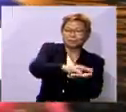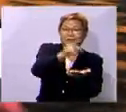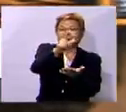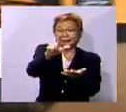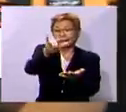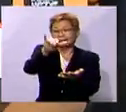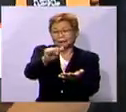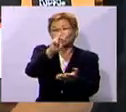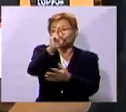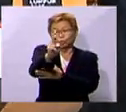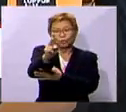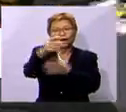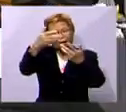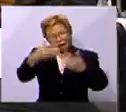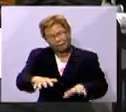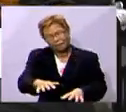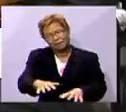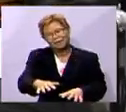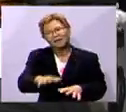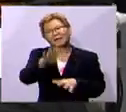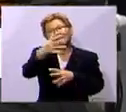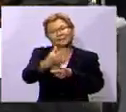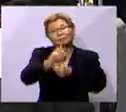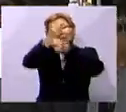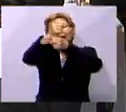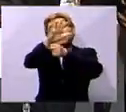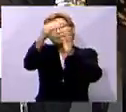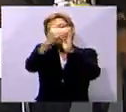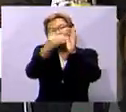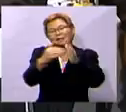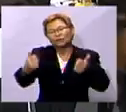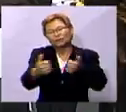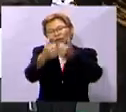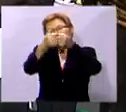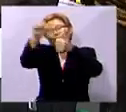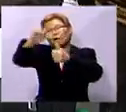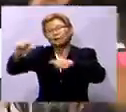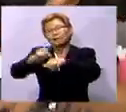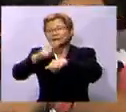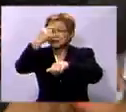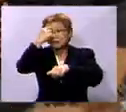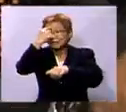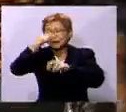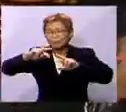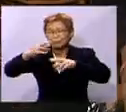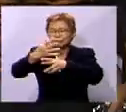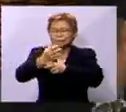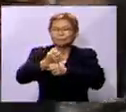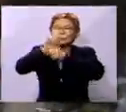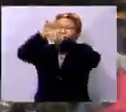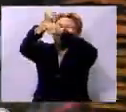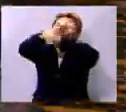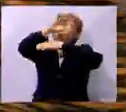Lumpur KLIA 2 selepas mendominasi 5 acara di Kejohanan Asia di New Delhi untuk muncul juara